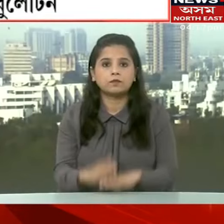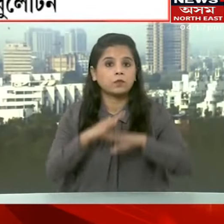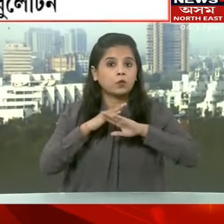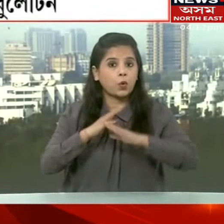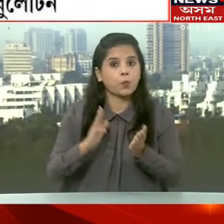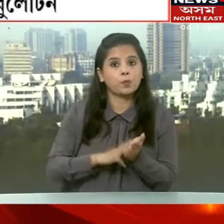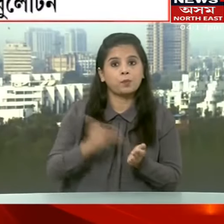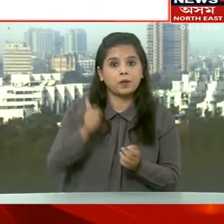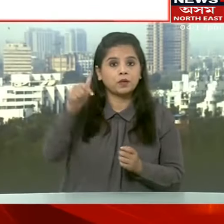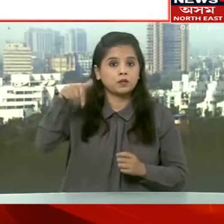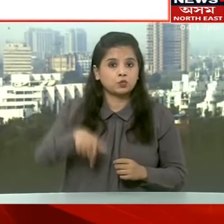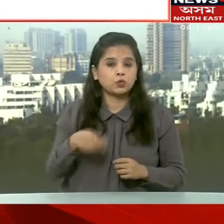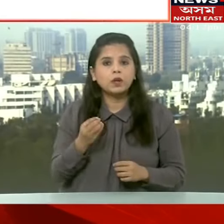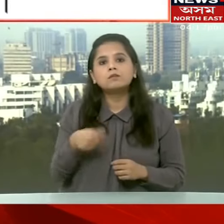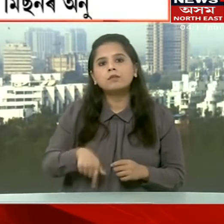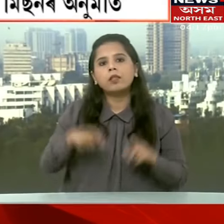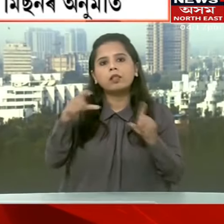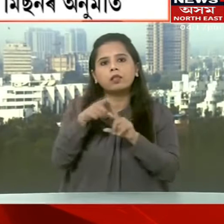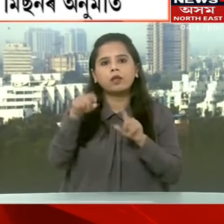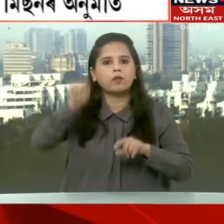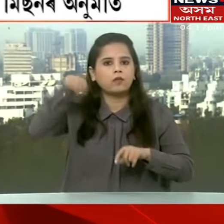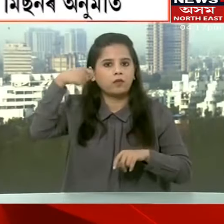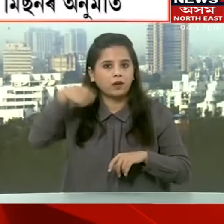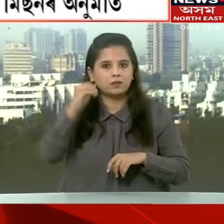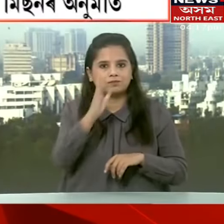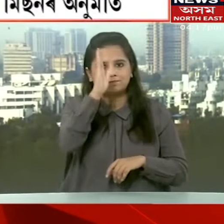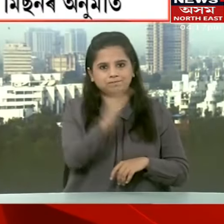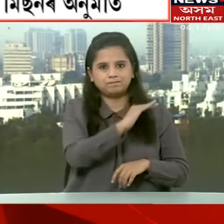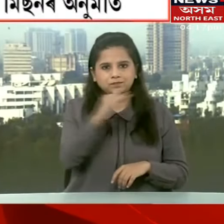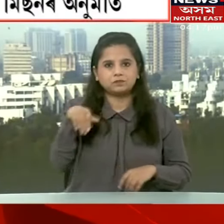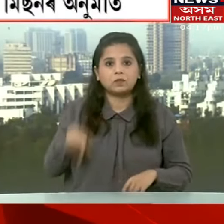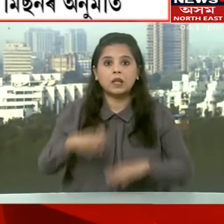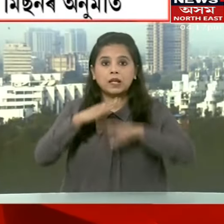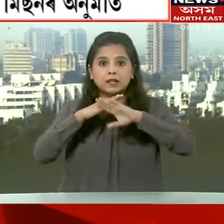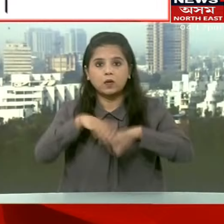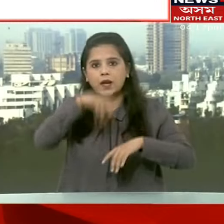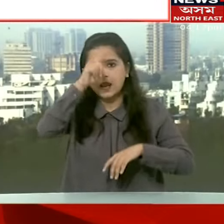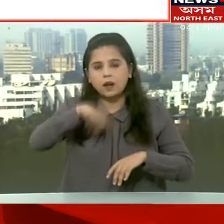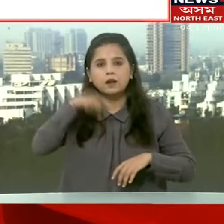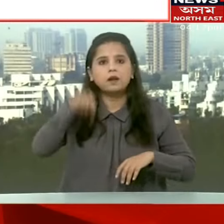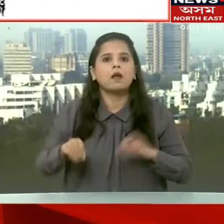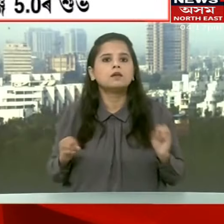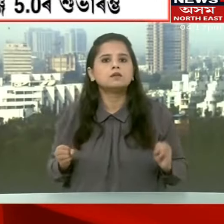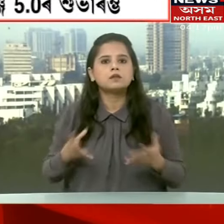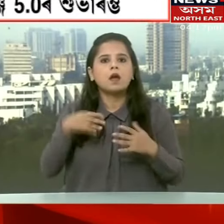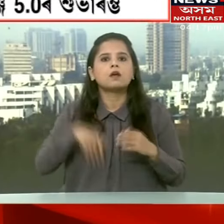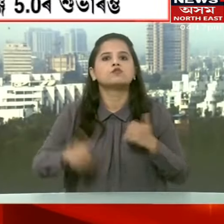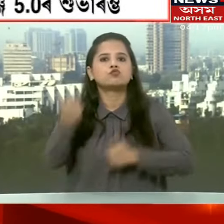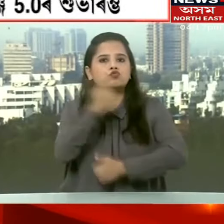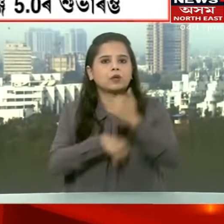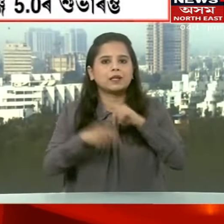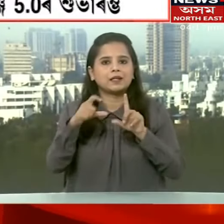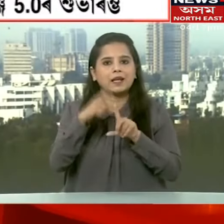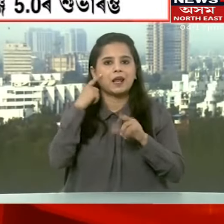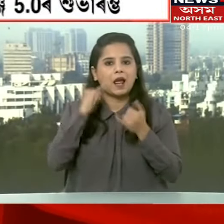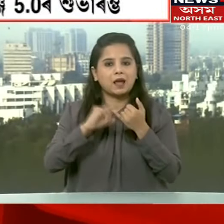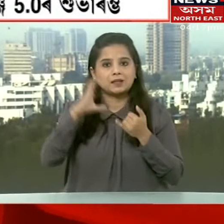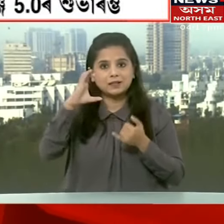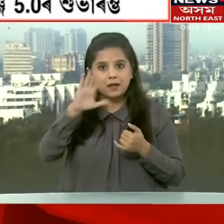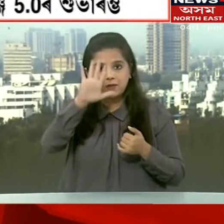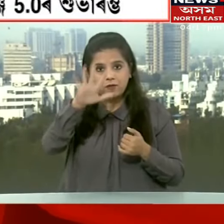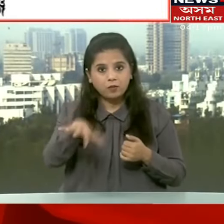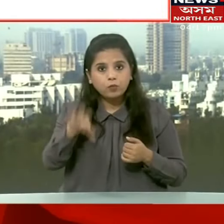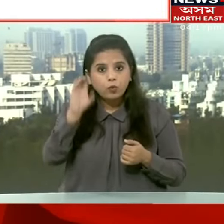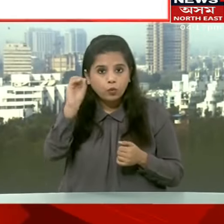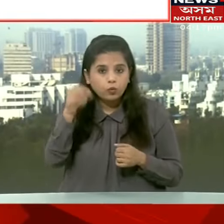रक्षा मंत्री राजनाथ सिंह आज नई दिल्ली में वीडियो कॉन्फ्रेंसिंग के जरिए डिफेंस इंडिया स्टार्टअप चैलेंज डिस्क 5.0 आरंभ करेंगे।